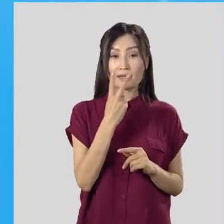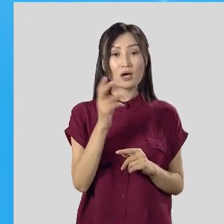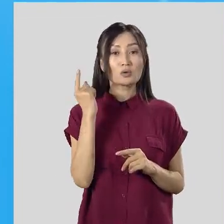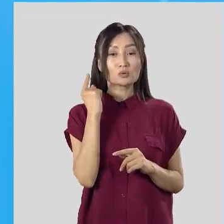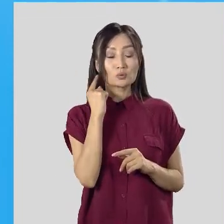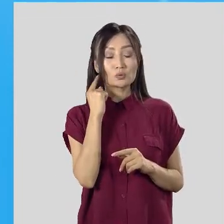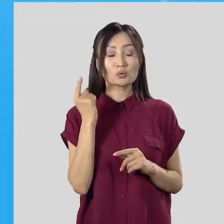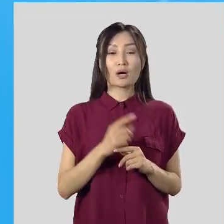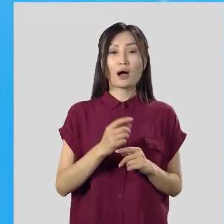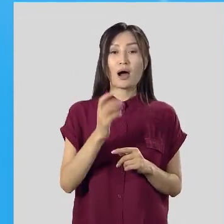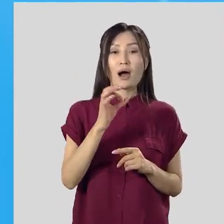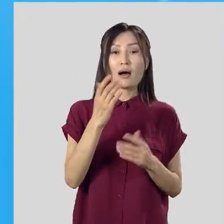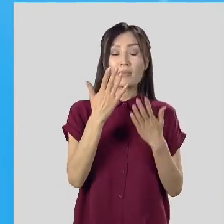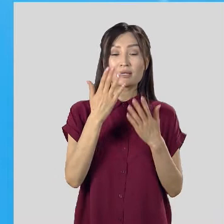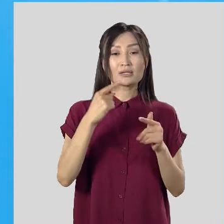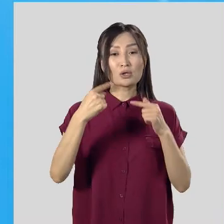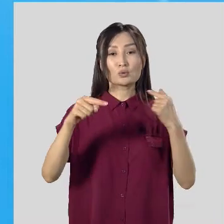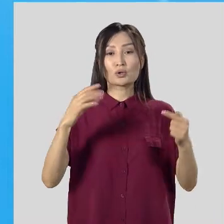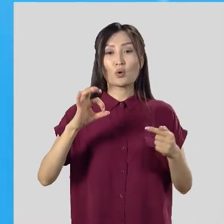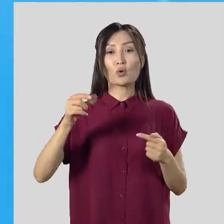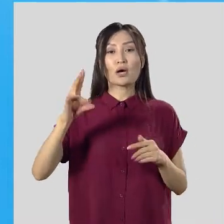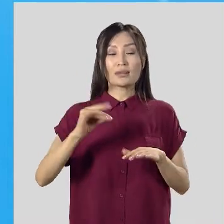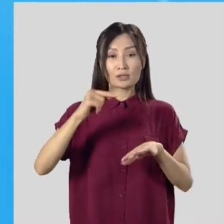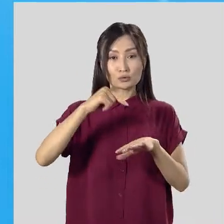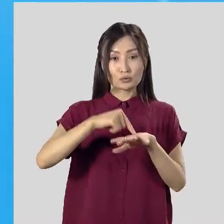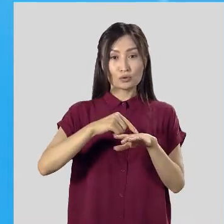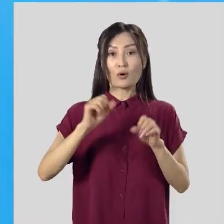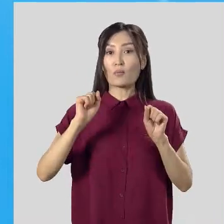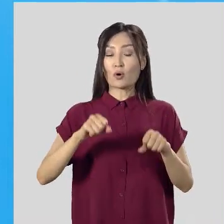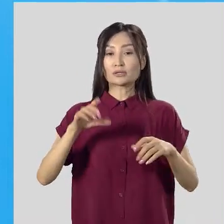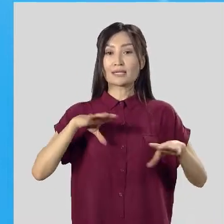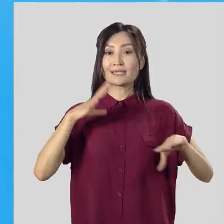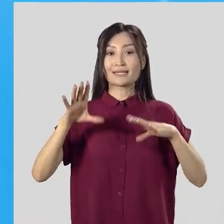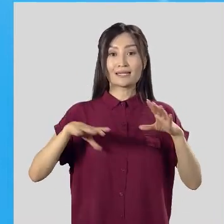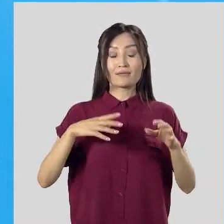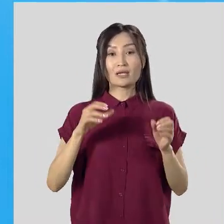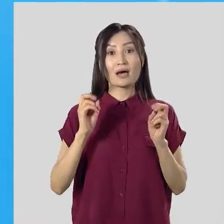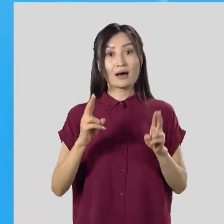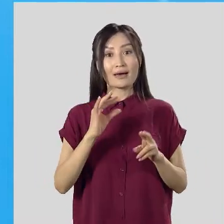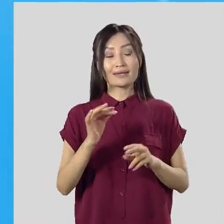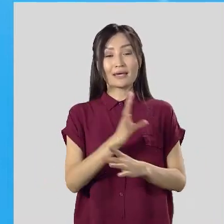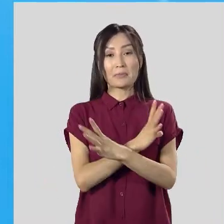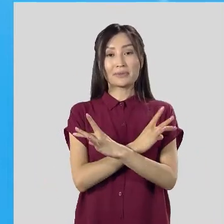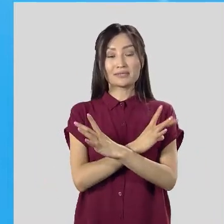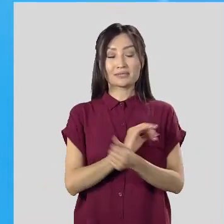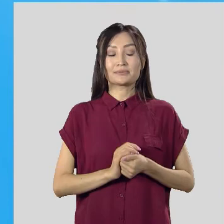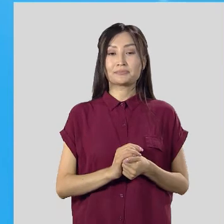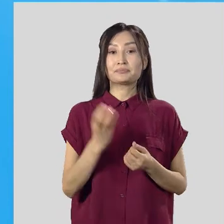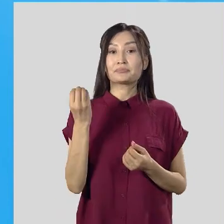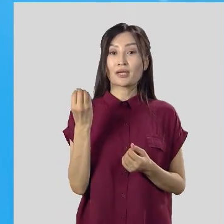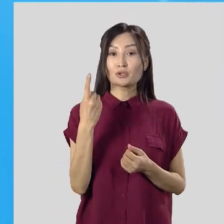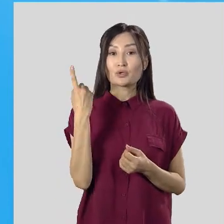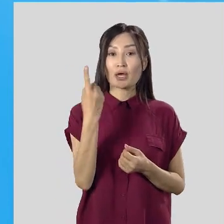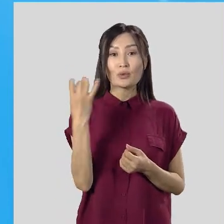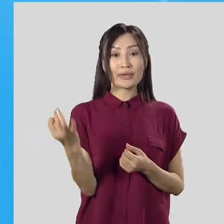слух, обоняние и другие органы чувств можно тренировать, как и мышцы. Еще